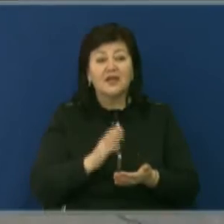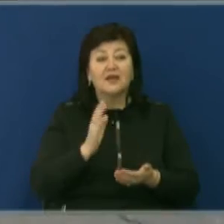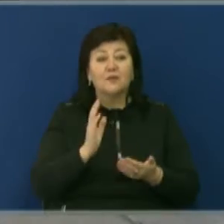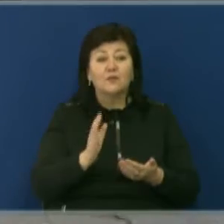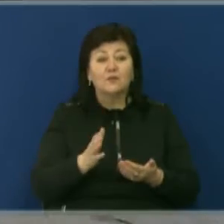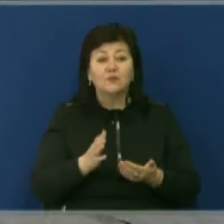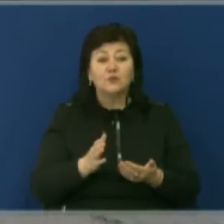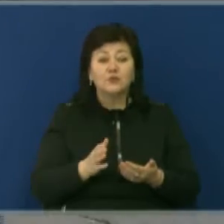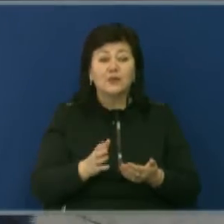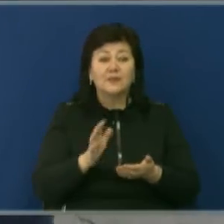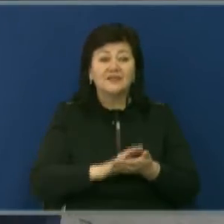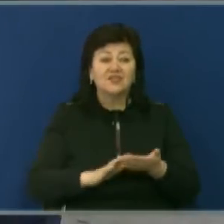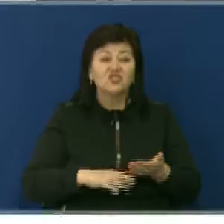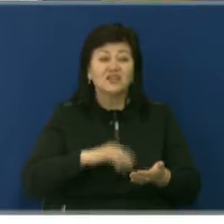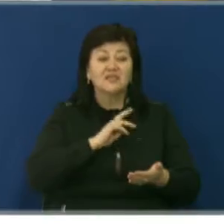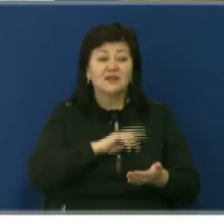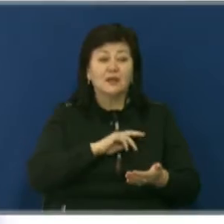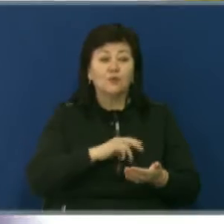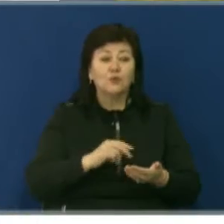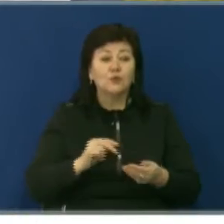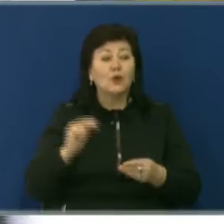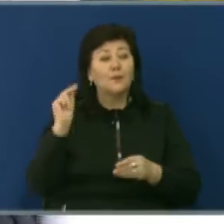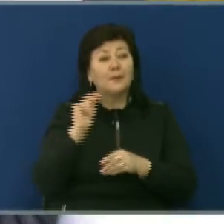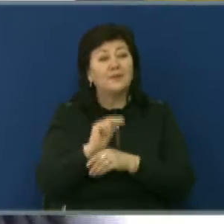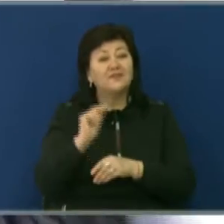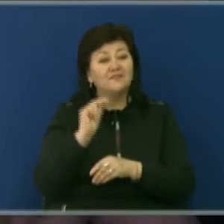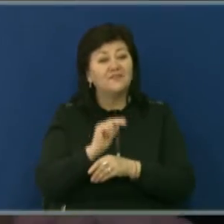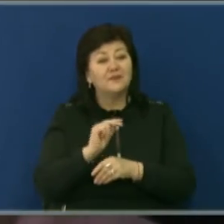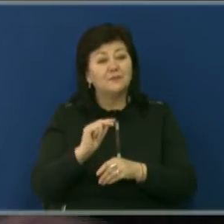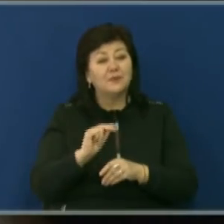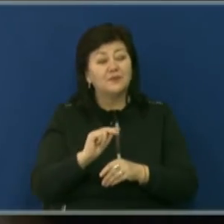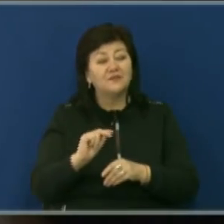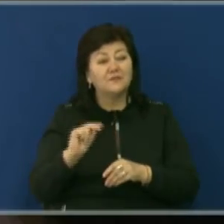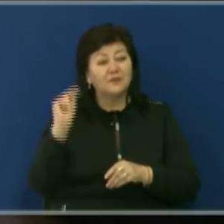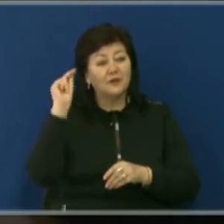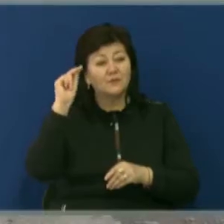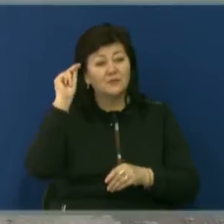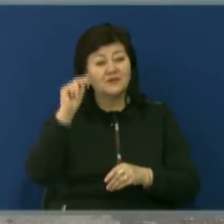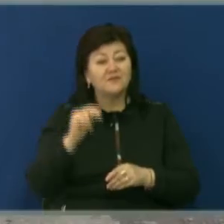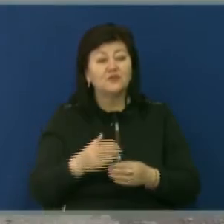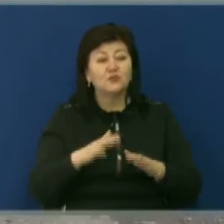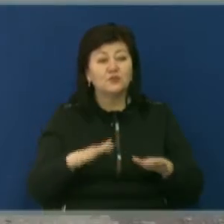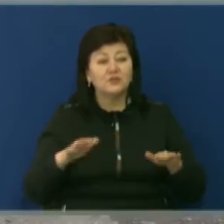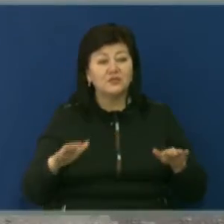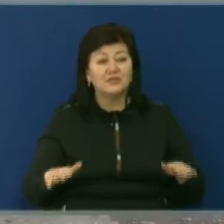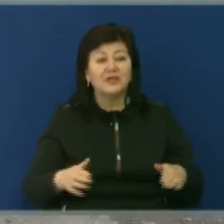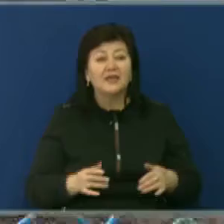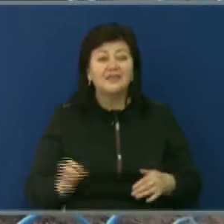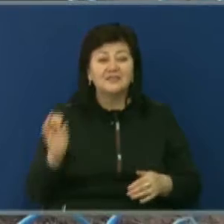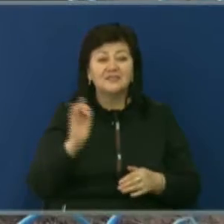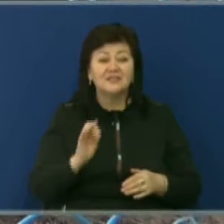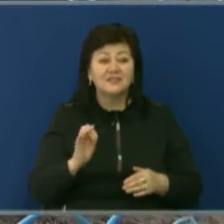Жалпы көктемгі демалыс кезінде мұнда 400-ден астам бала демалды. Ауылдық жерлердегі мектеп оқушылары үшін орталық қызметкерлері